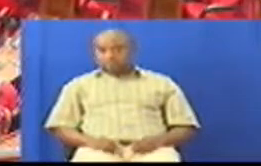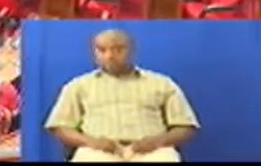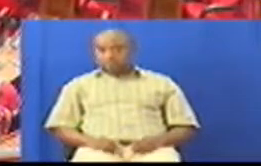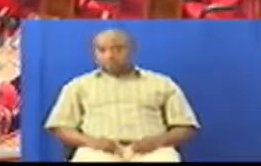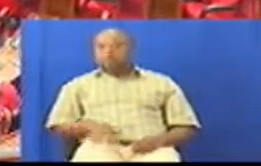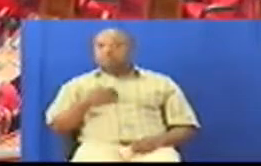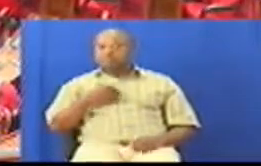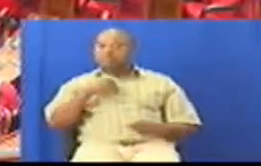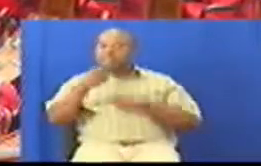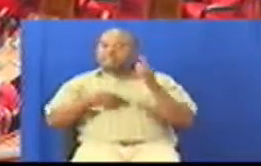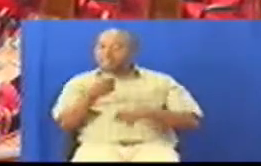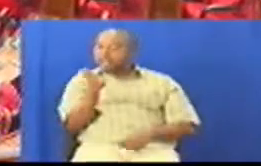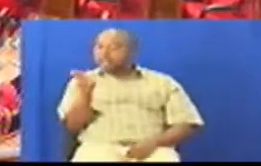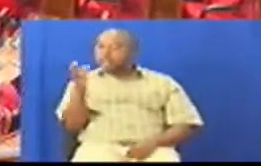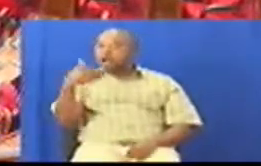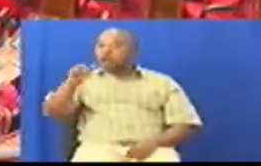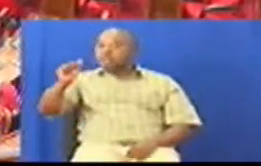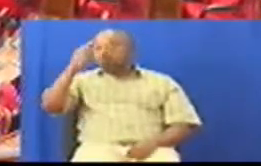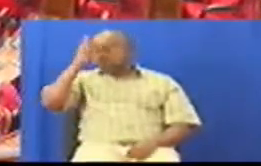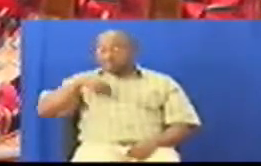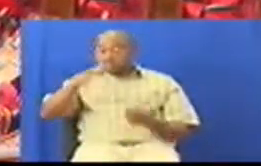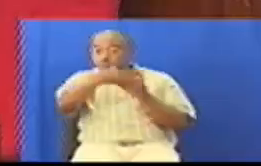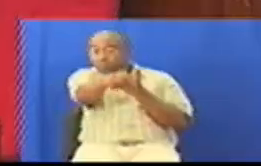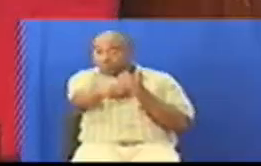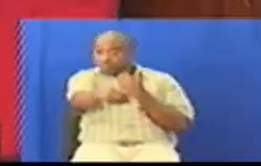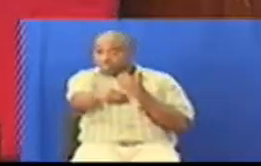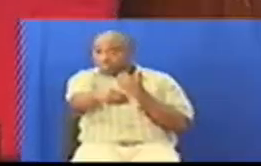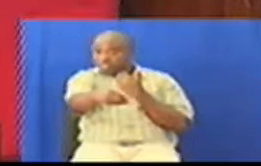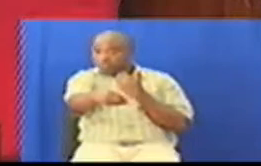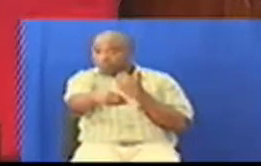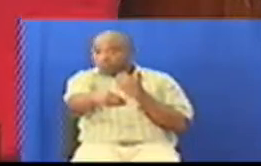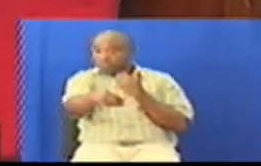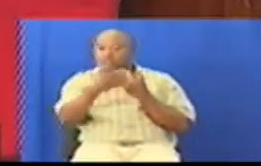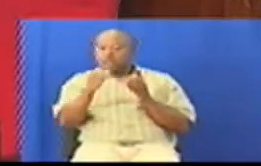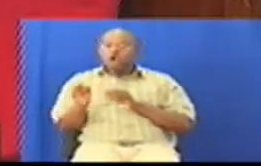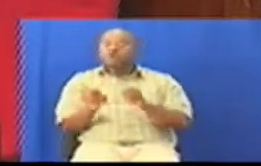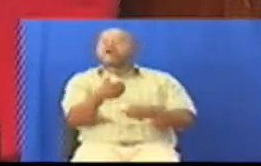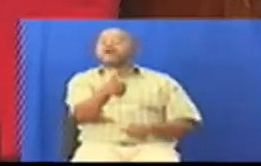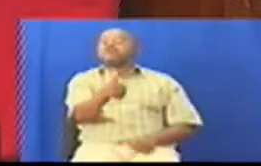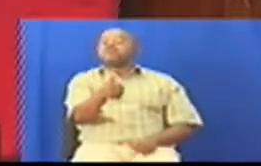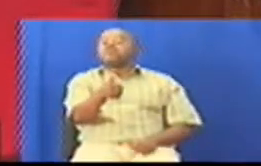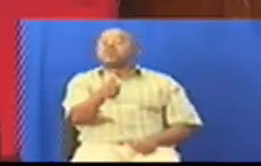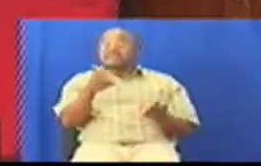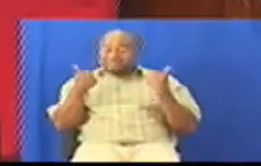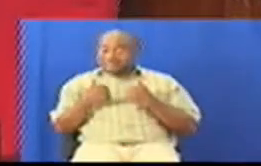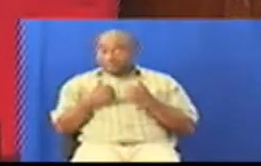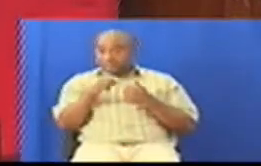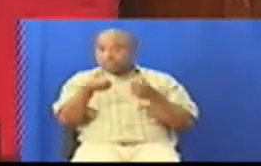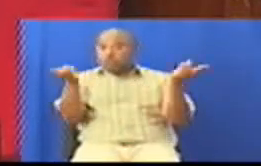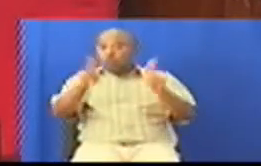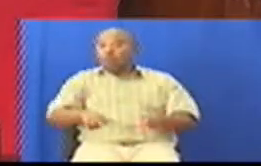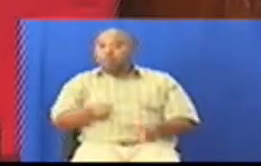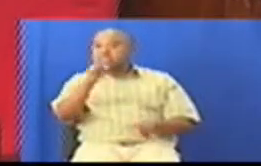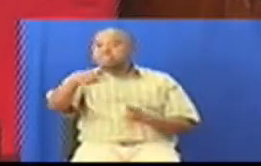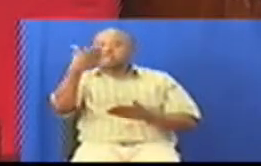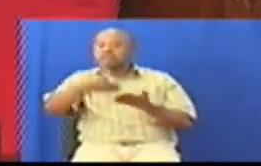na hoja yako, maana naache kunukuu kwa sababu wametoa notice ya rufaa na rufaa haijashikiliwa, na kwa sasa hukumu hii ni document halali